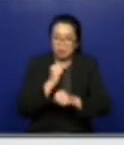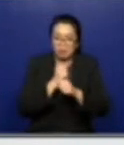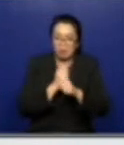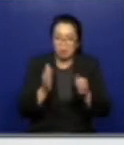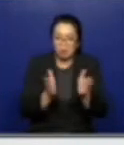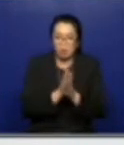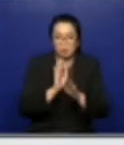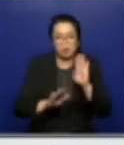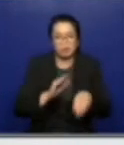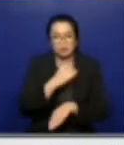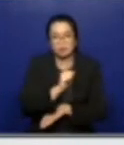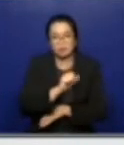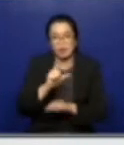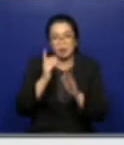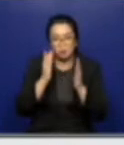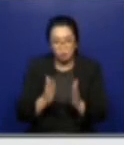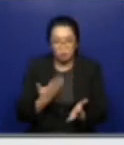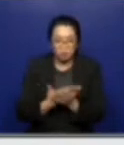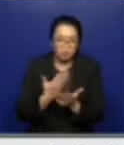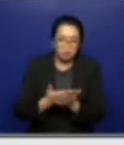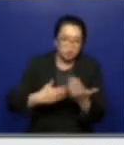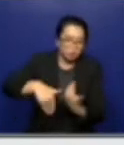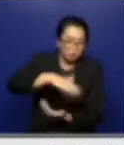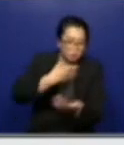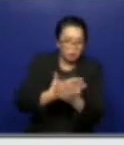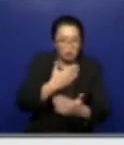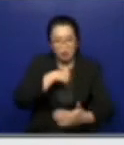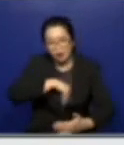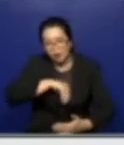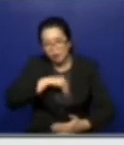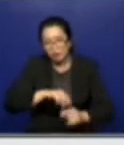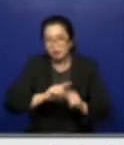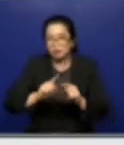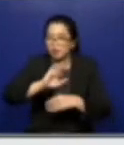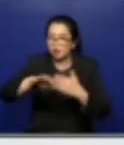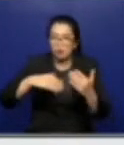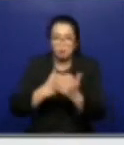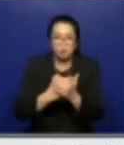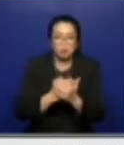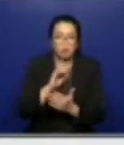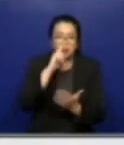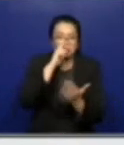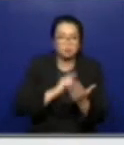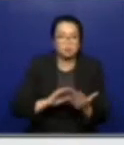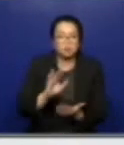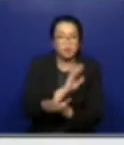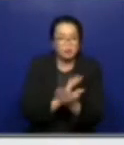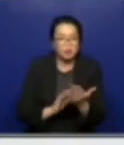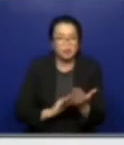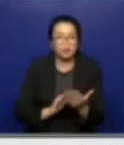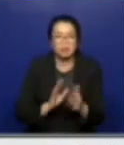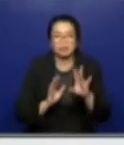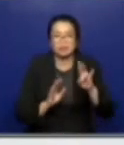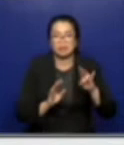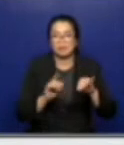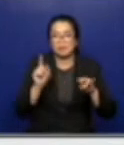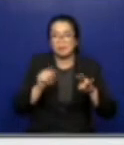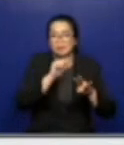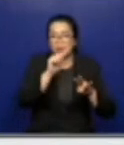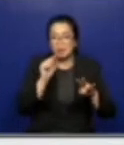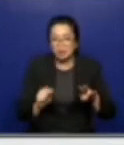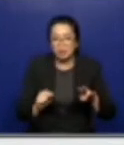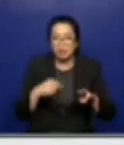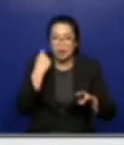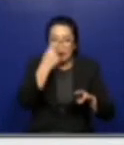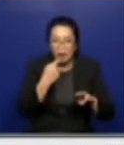นค่าใช้จ่ายต่างๆหรือว่ารายได้จากการท่องเที่ยวของประเทศไทยเนี่ยกว่า 70% เป็นนักท่องเที่ยวต่าง